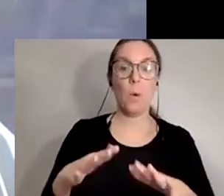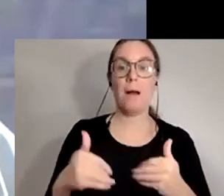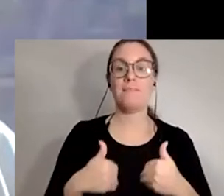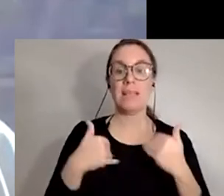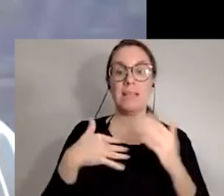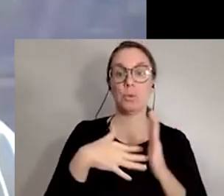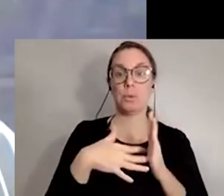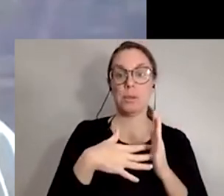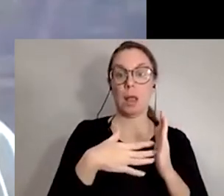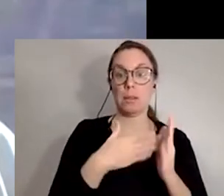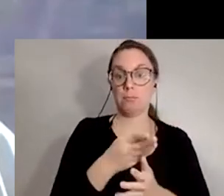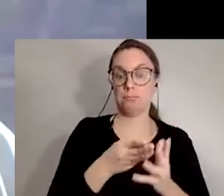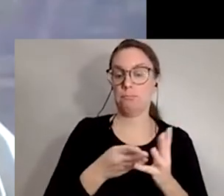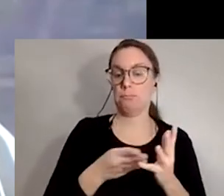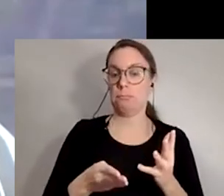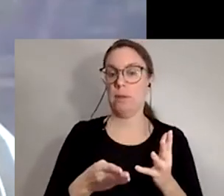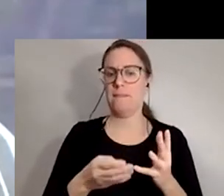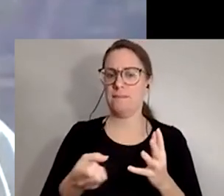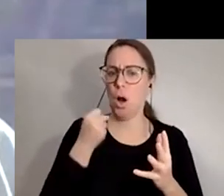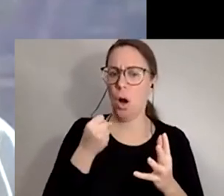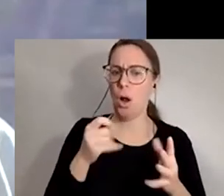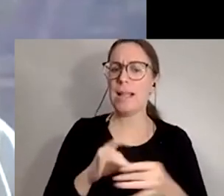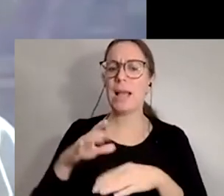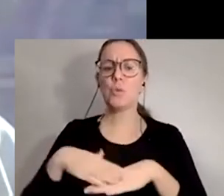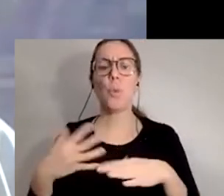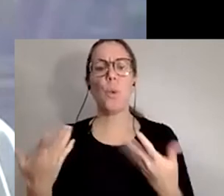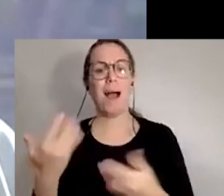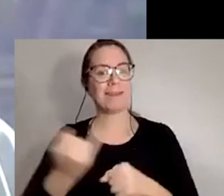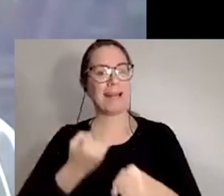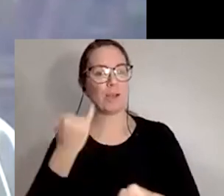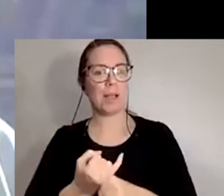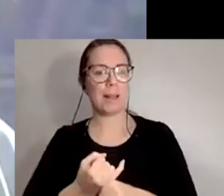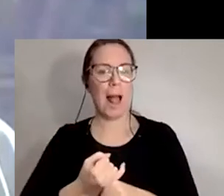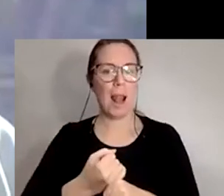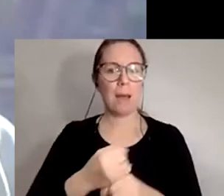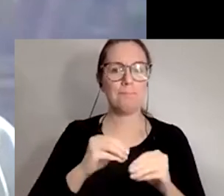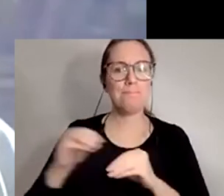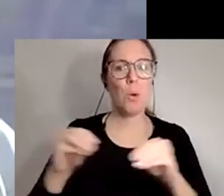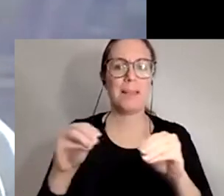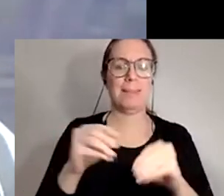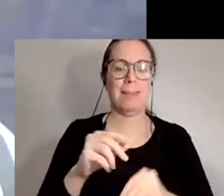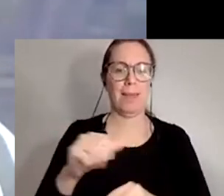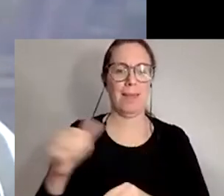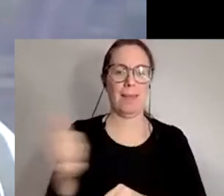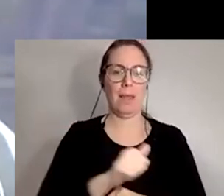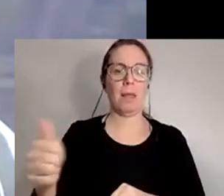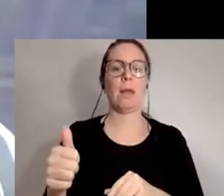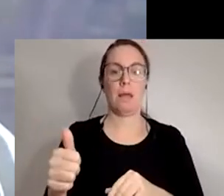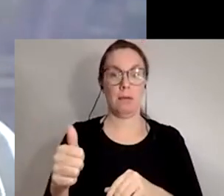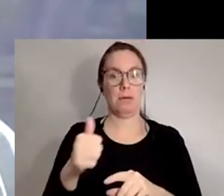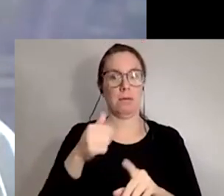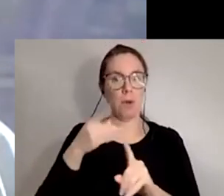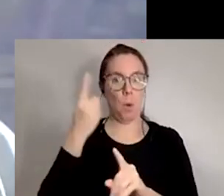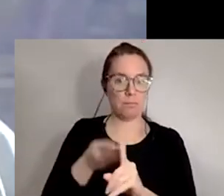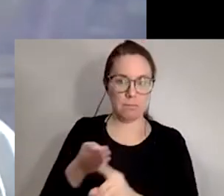pour les aspects de mobilité internationale porteront sur les étudiants en situation de handicap, et